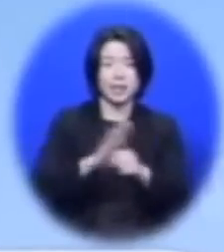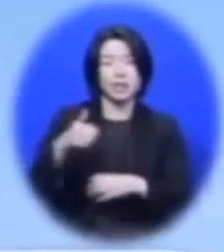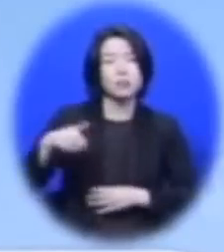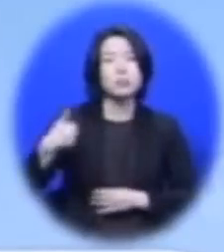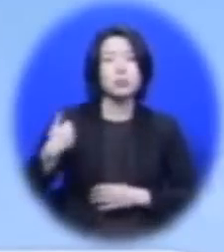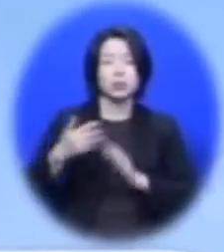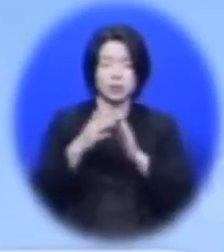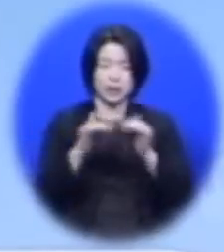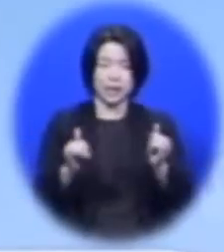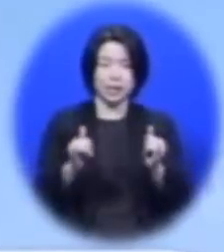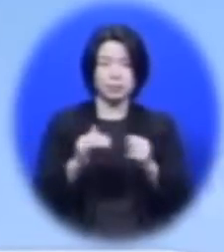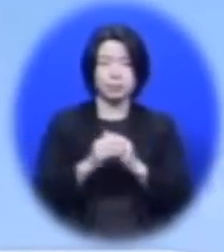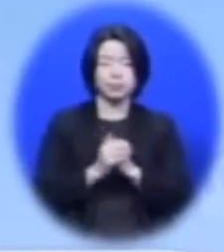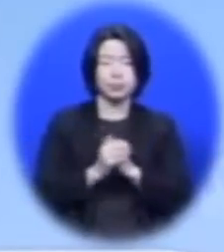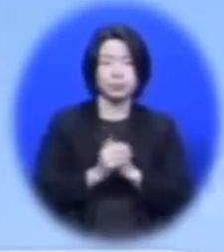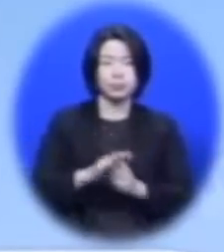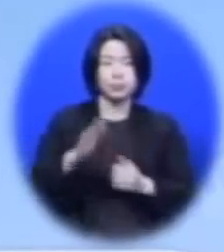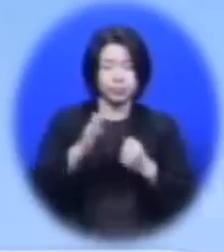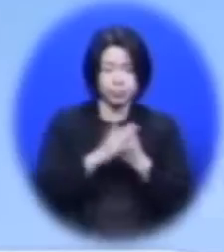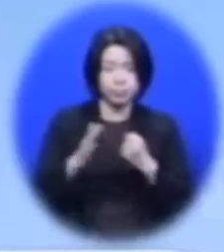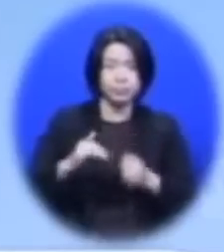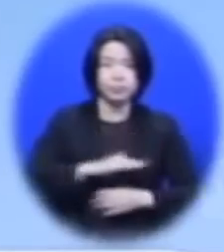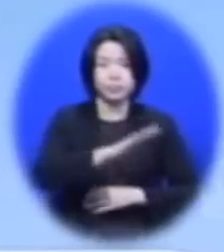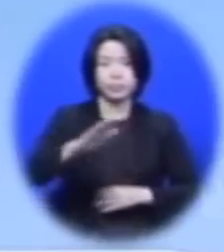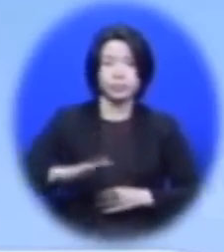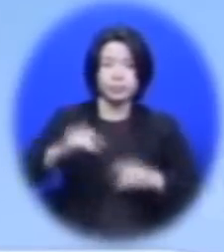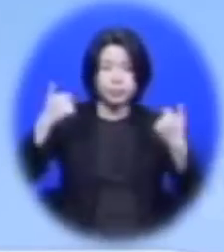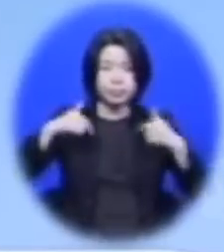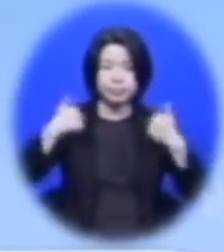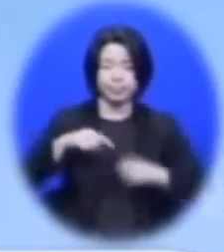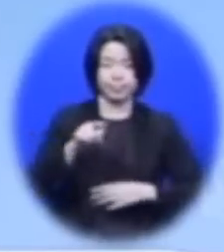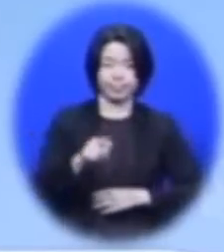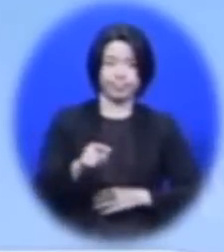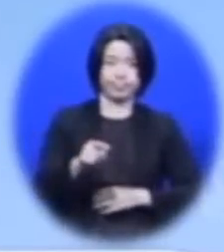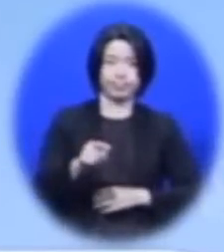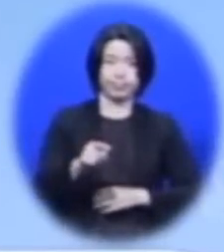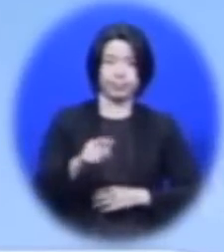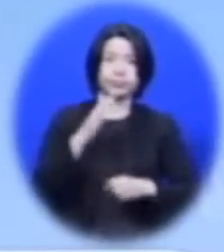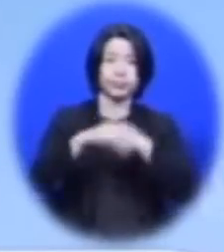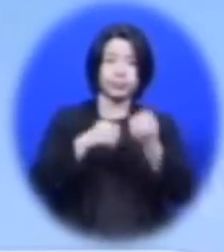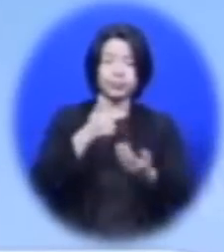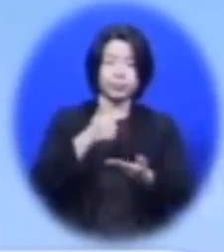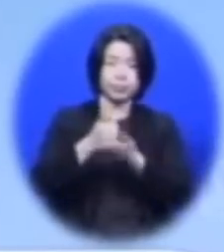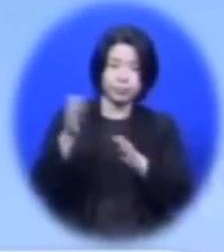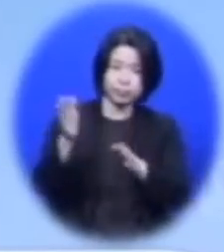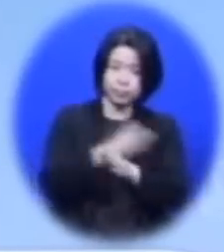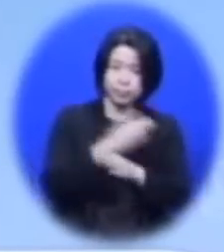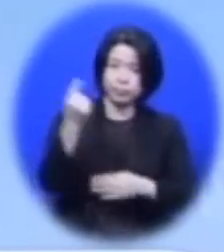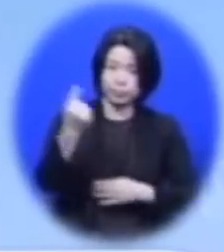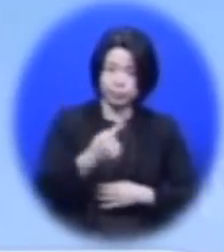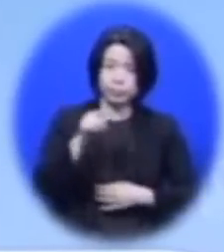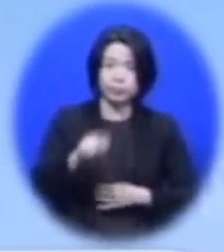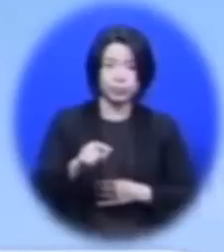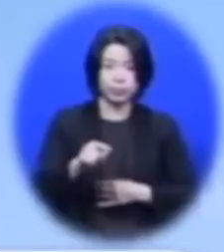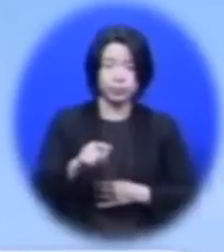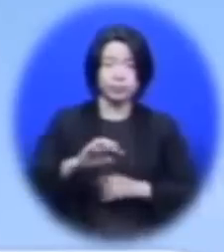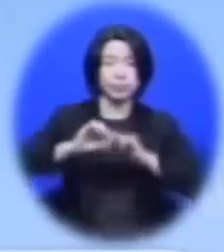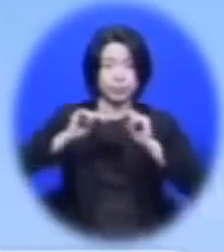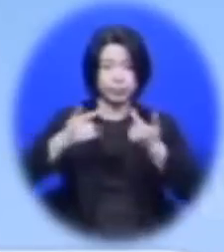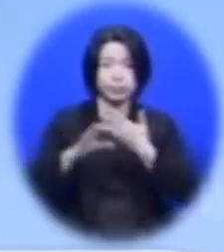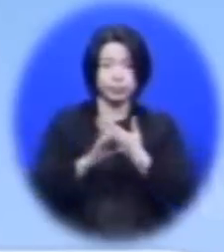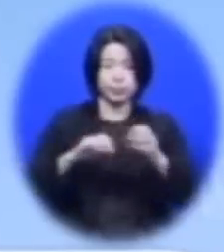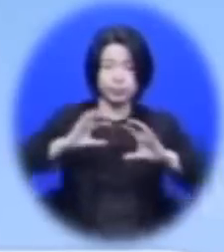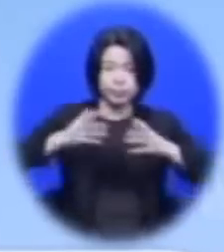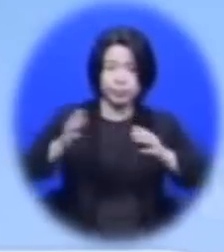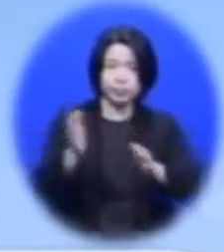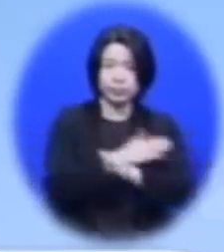사람입니다. 그러므로 우리가 항상 이것이 하나님께로부터 온 건지 아니면